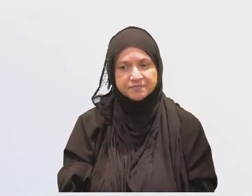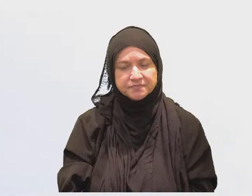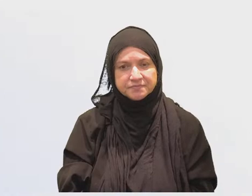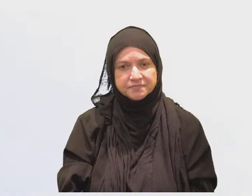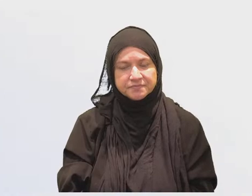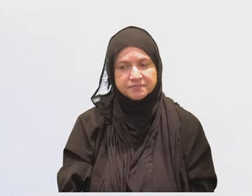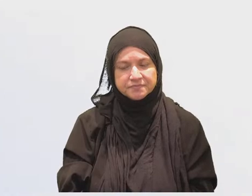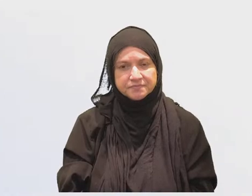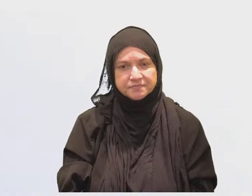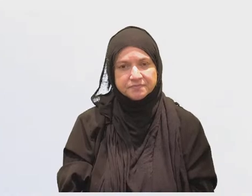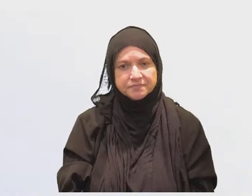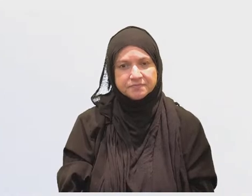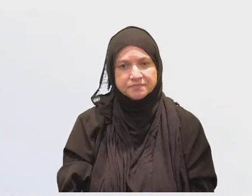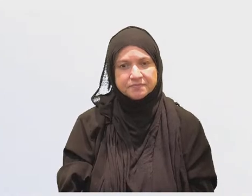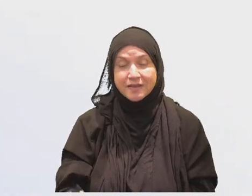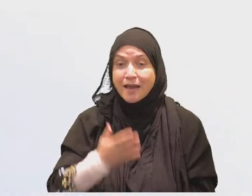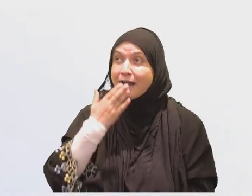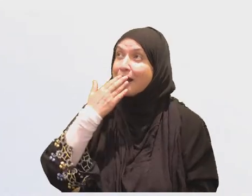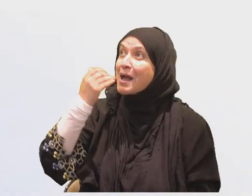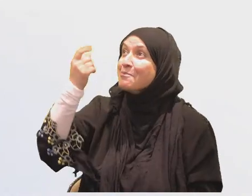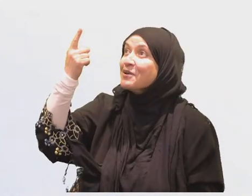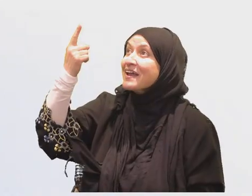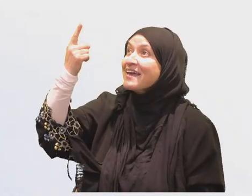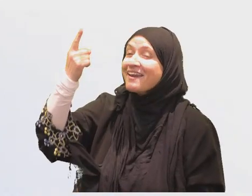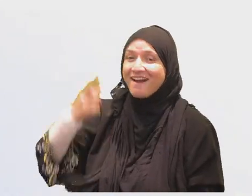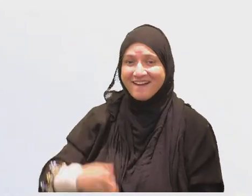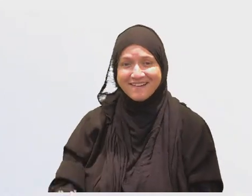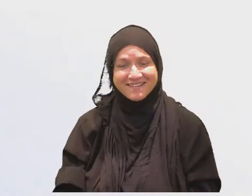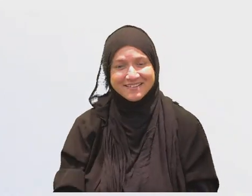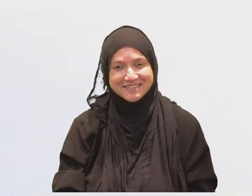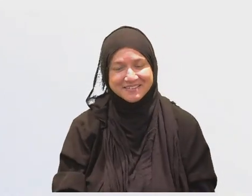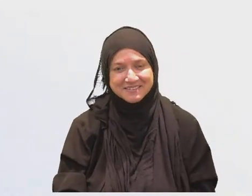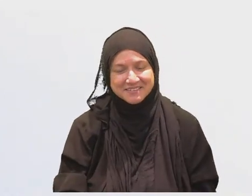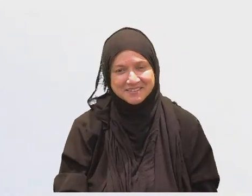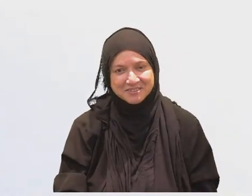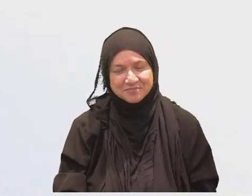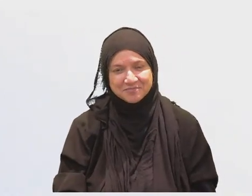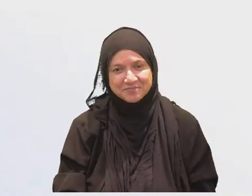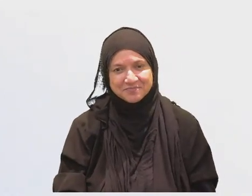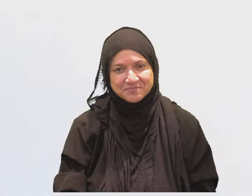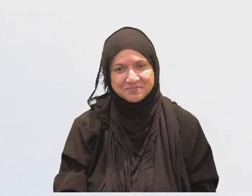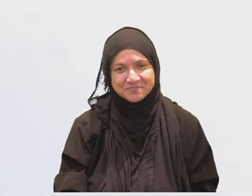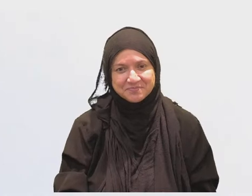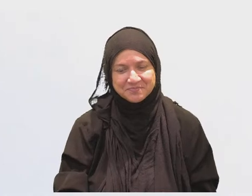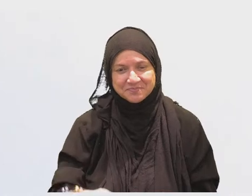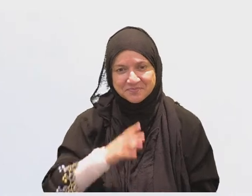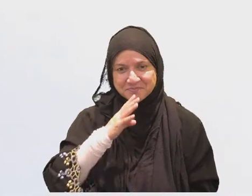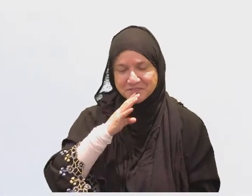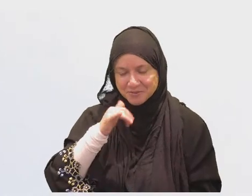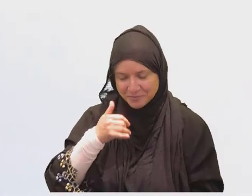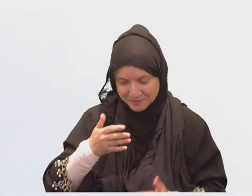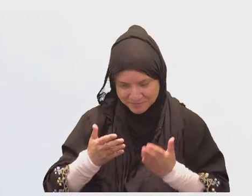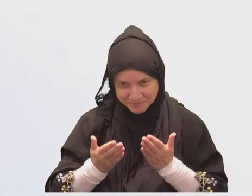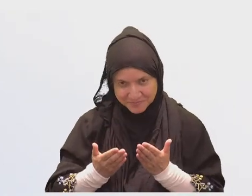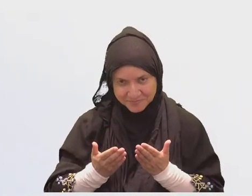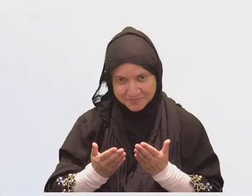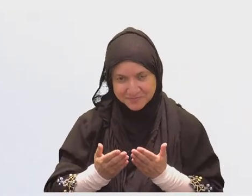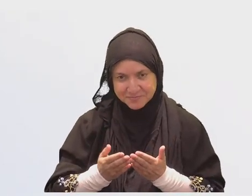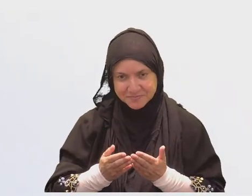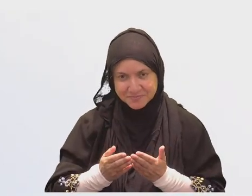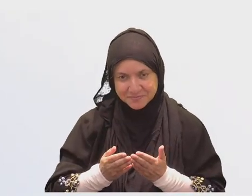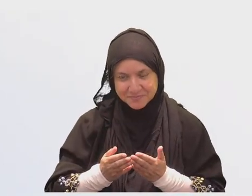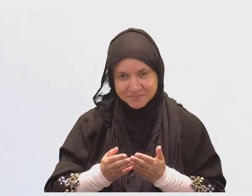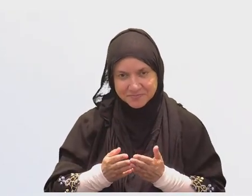الحمد لله رب العالمين والصلاة والسلام على سيد المرسلين سيدنا محمد وعلى آله وصحبه